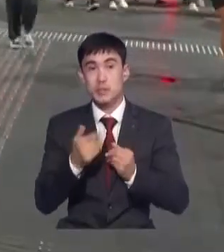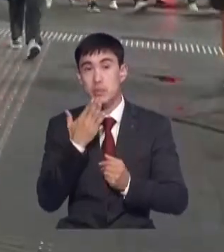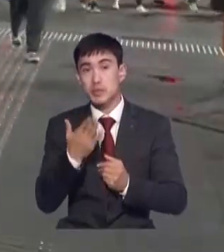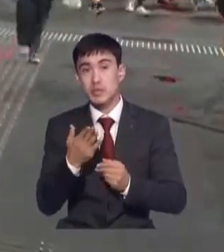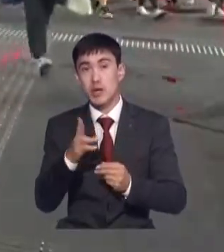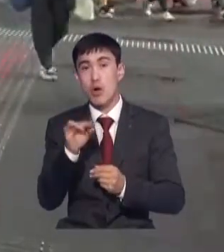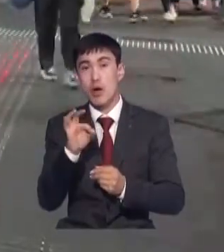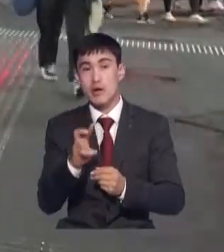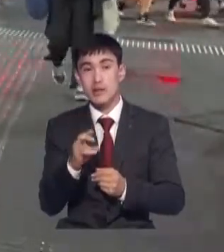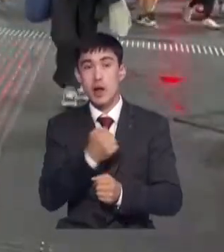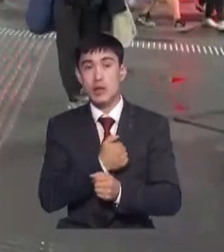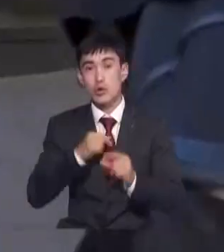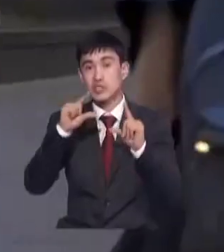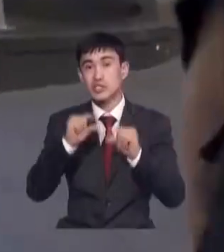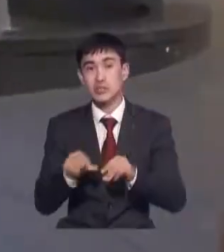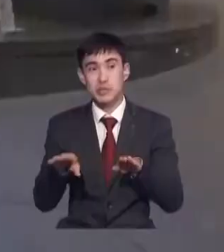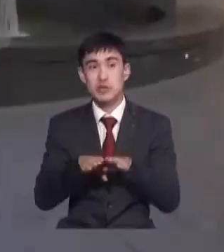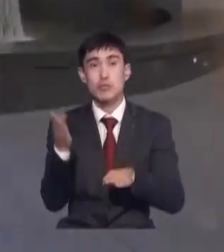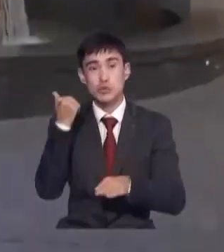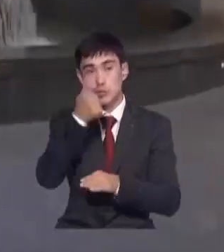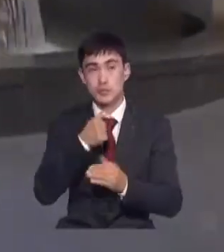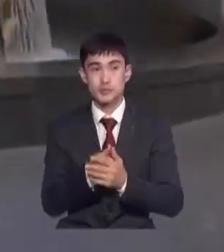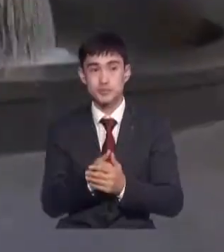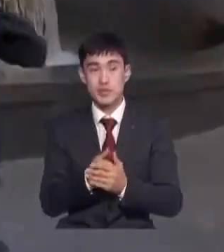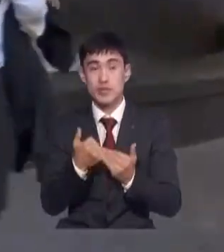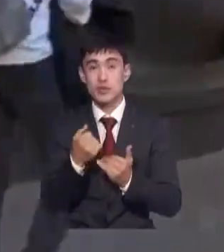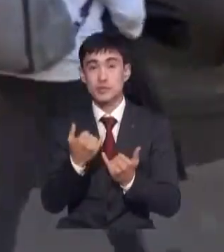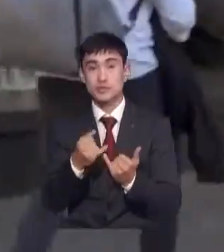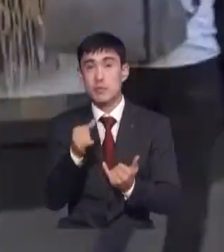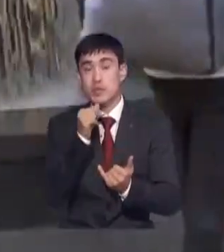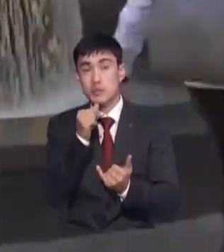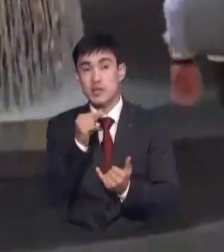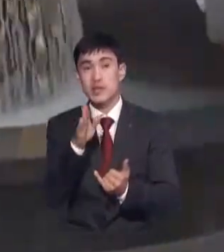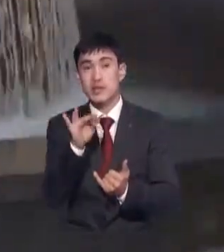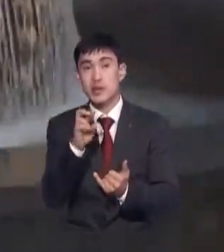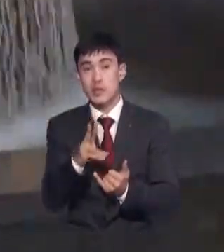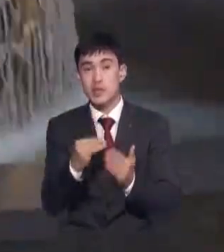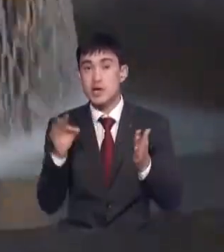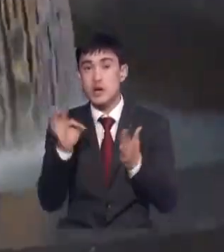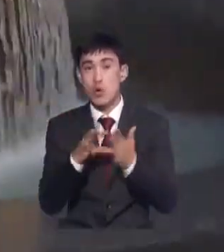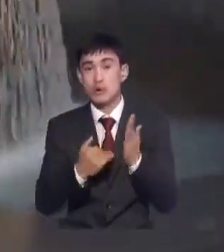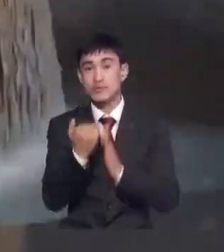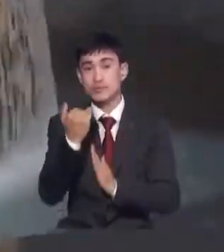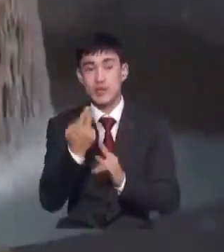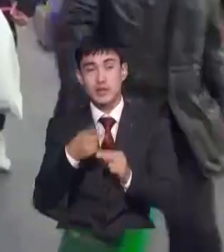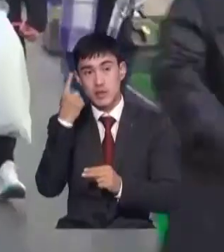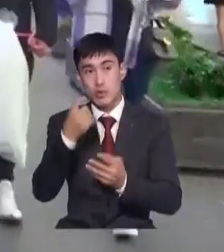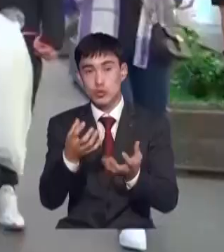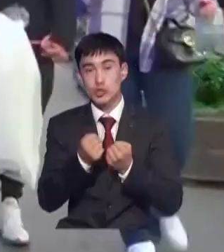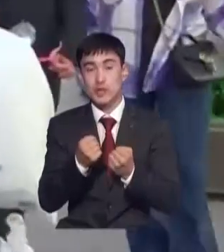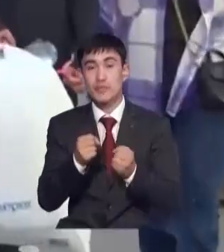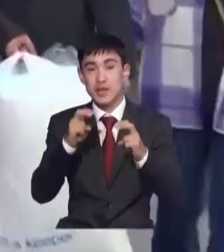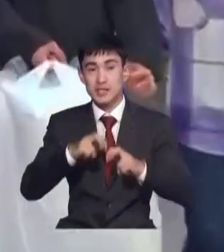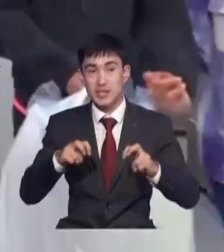потребления кокаина и алкоголя снизились по сравнению с прошлым годом. А вот уровень потребления кетамина достиг рекорда. Эти данные были получены в